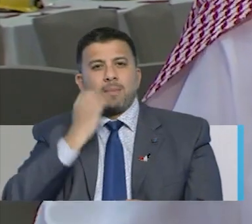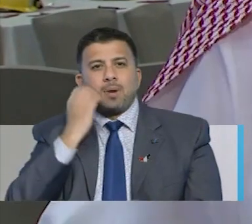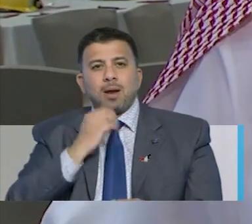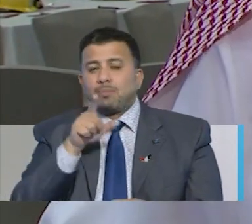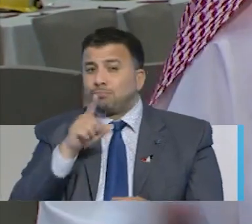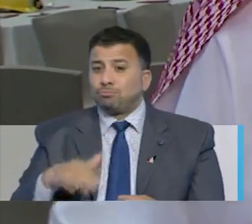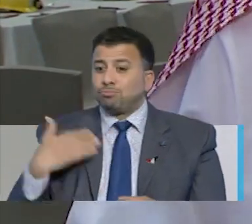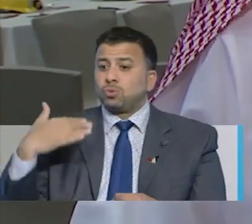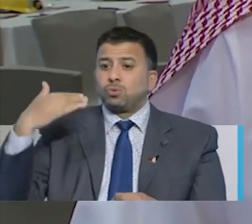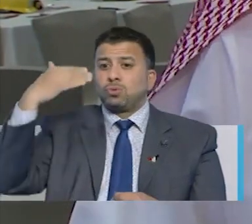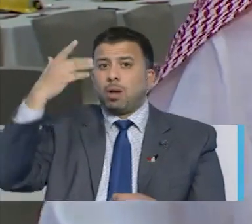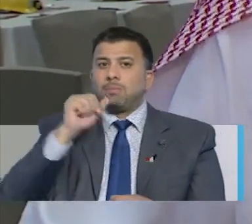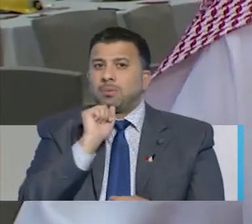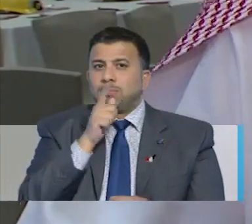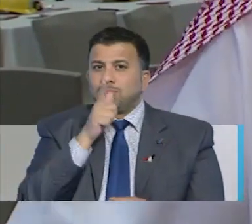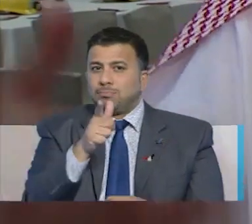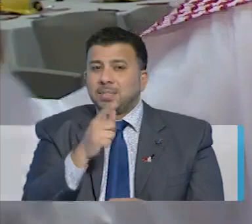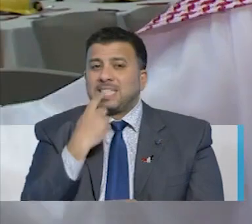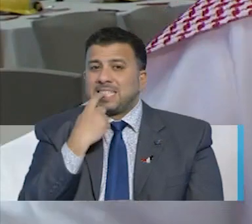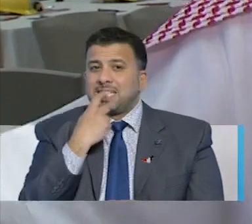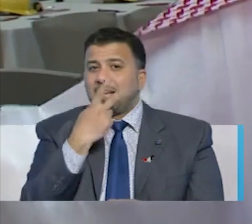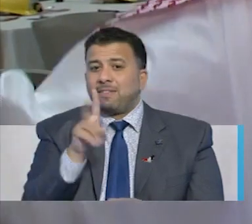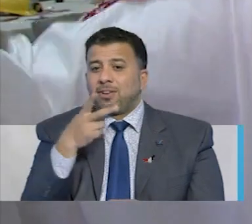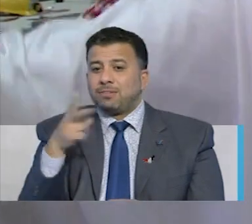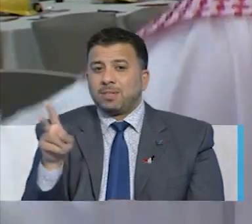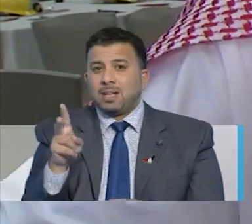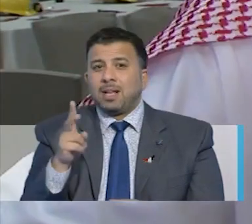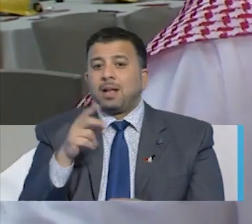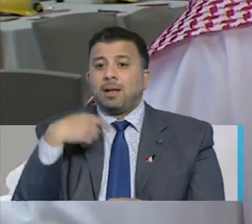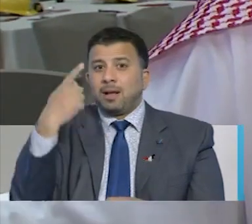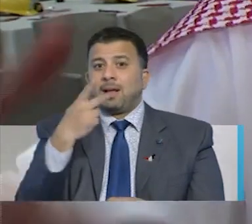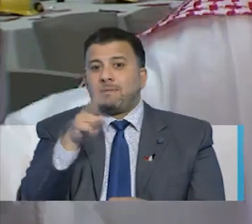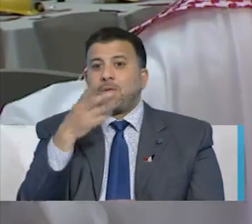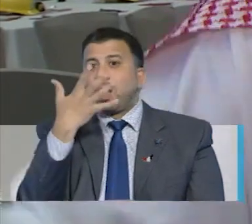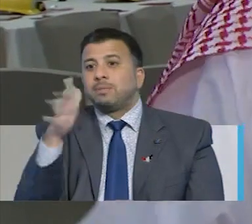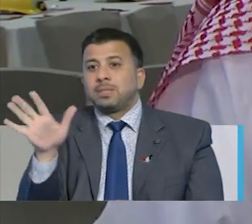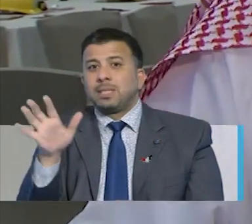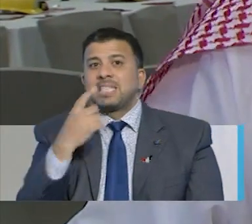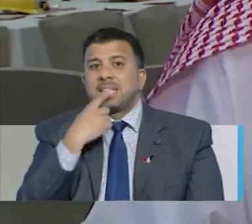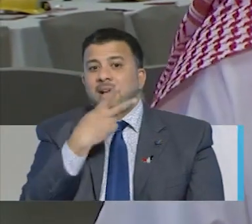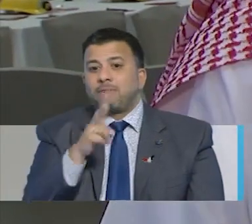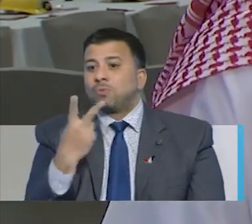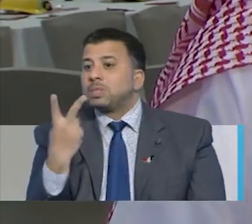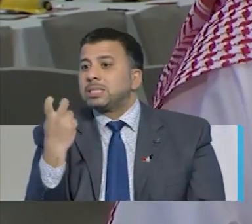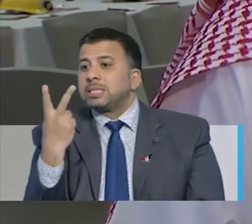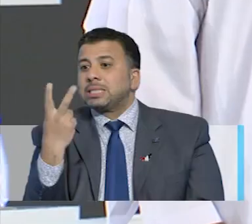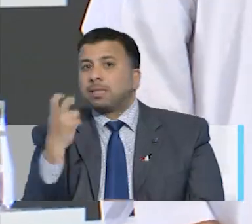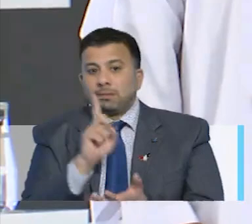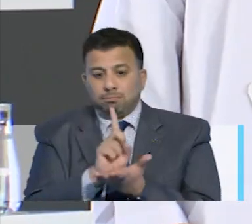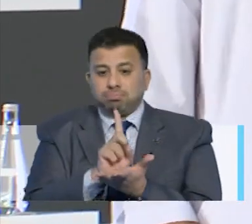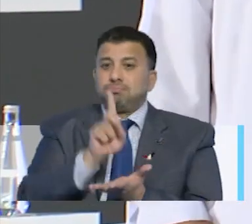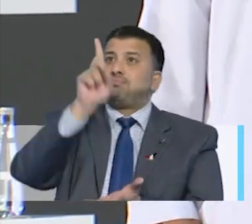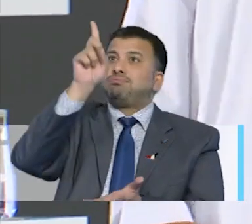دولة متقدمة وهذا هو المطلوب. نحن نتكلم عن 2020 2050 بل و 2070، نحن لو وصلنا الفضاء